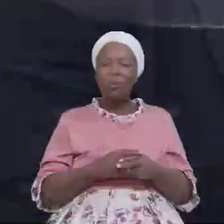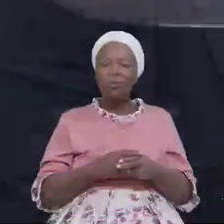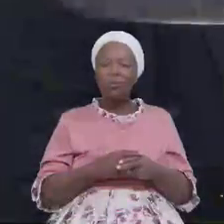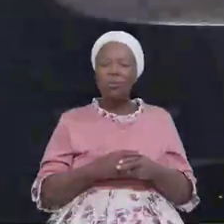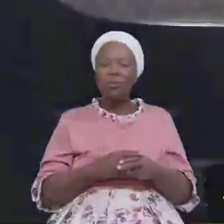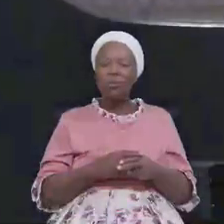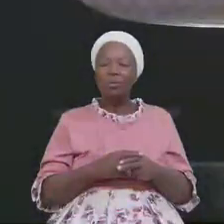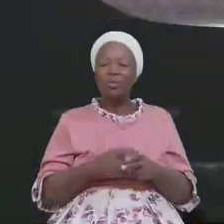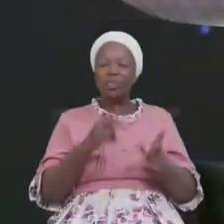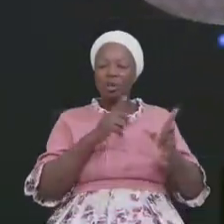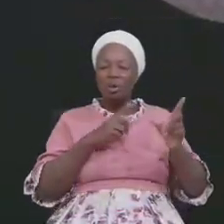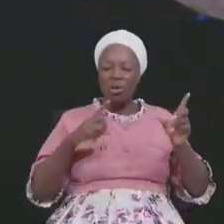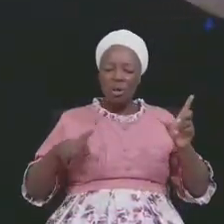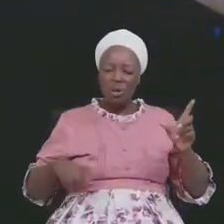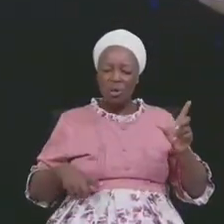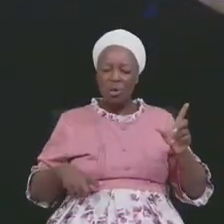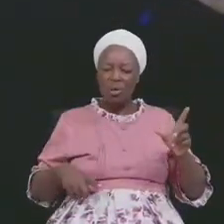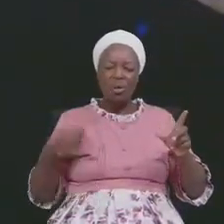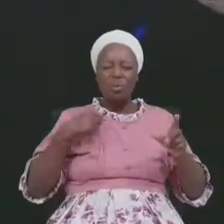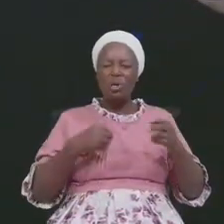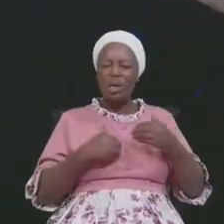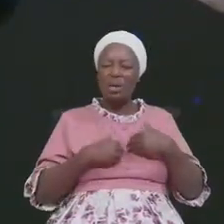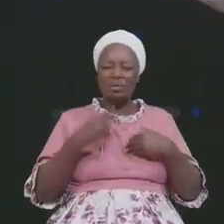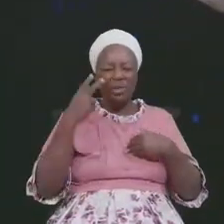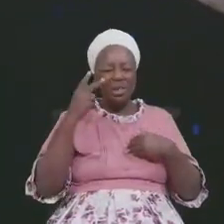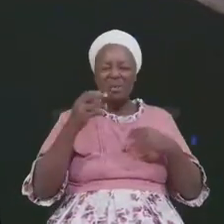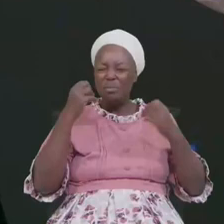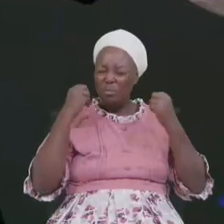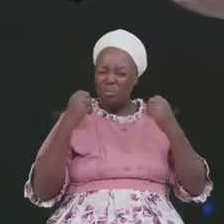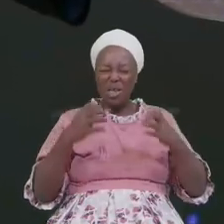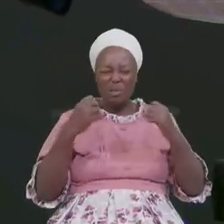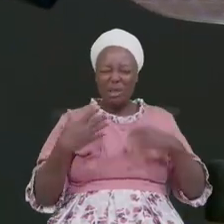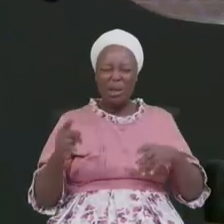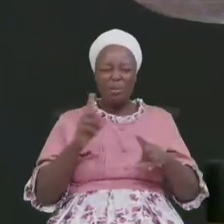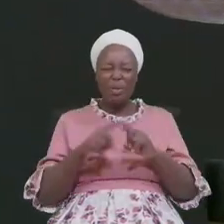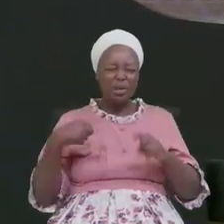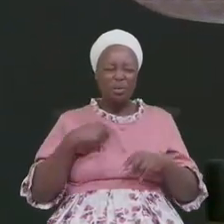Seigneur, nous avons beaucoup vu, mais nous verrons beaucoup plus.